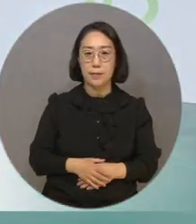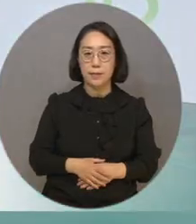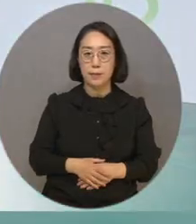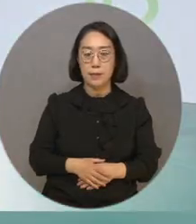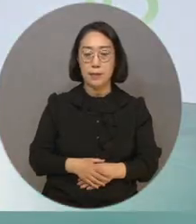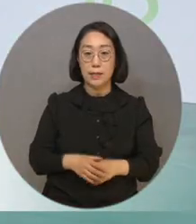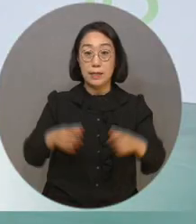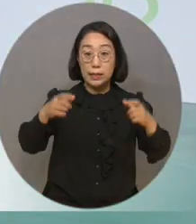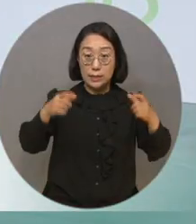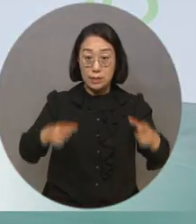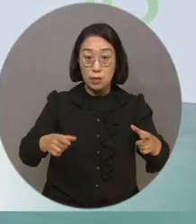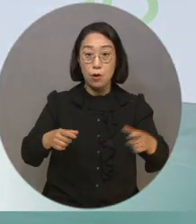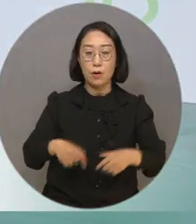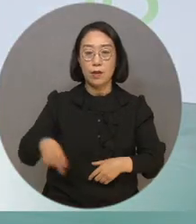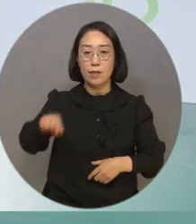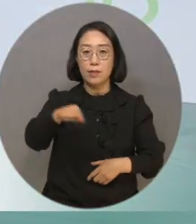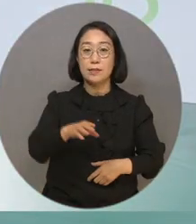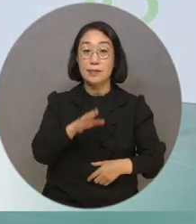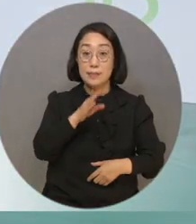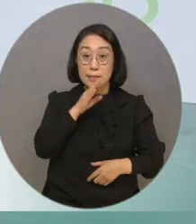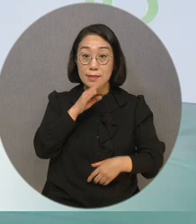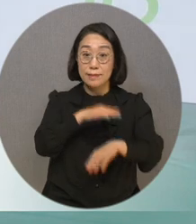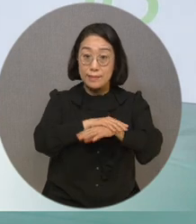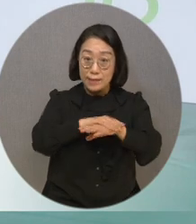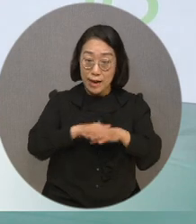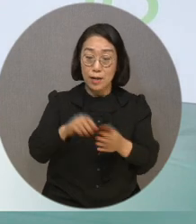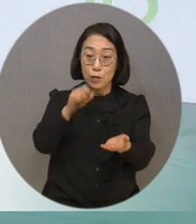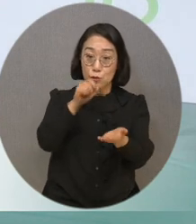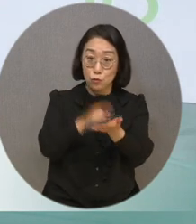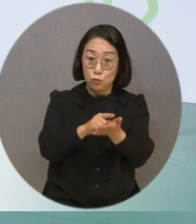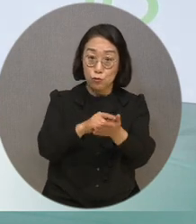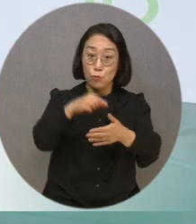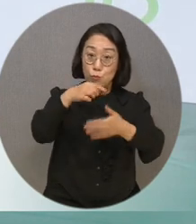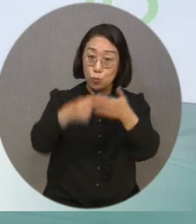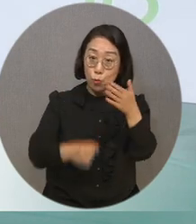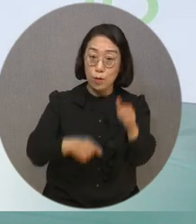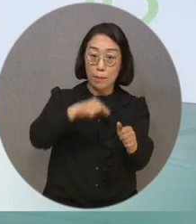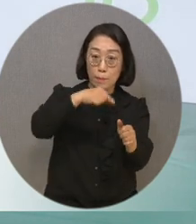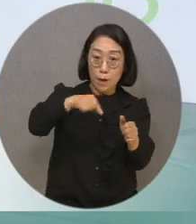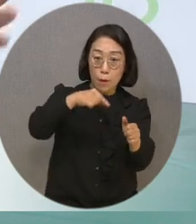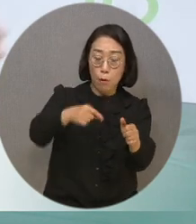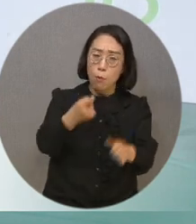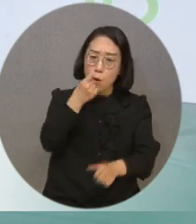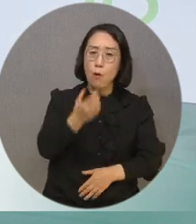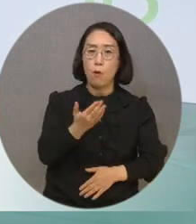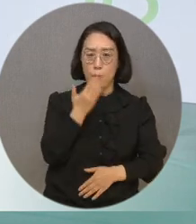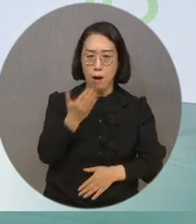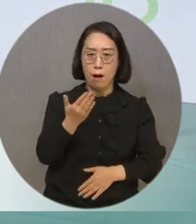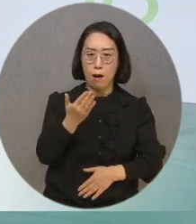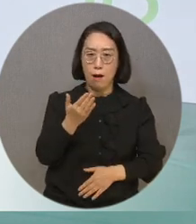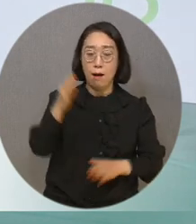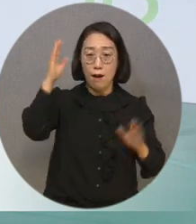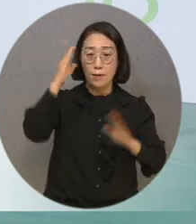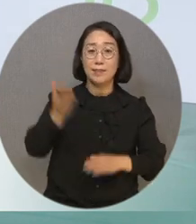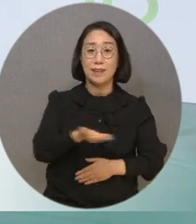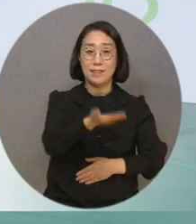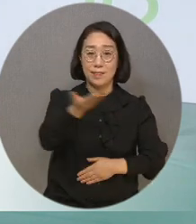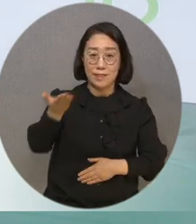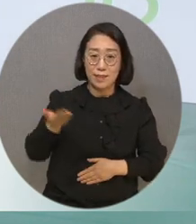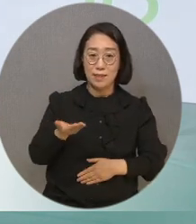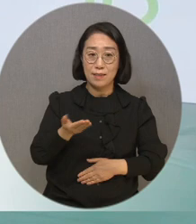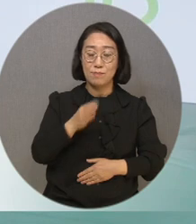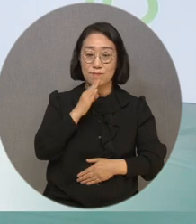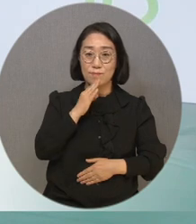이 지역에 제대로 된 축구 프로그램을 좀 이제 배울 수 있다. 우리 유소년들이 그런 차원에서